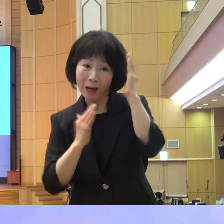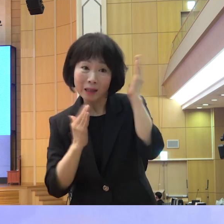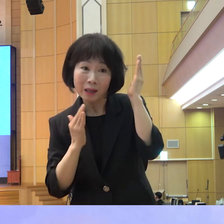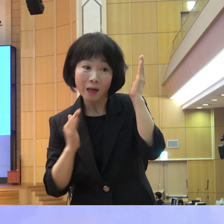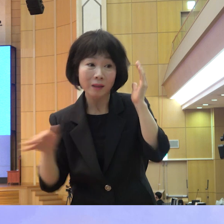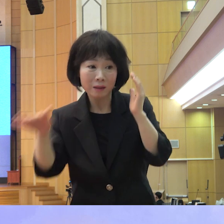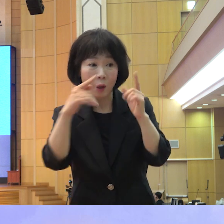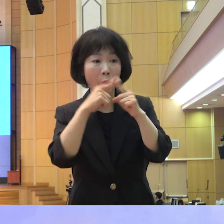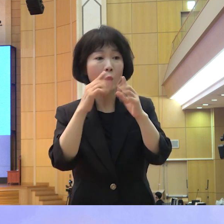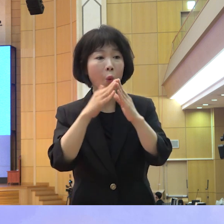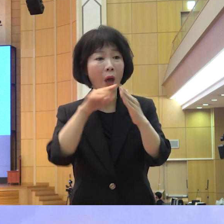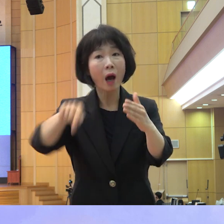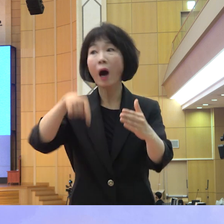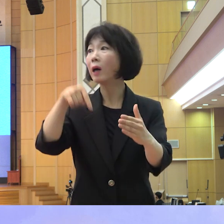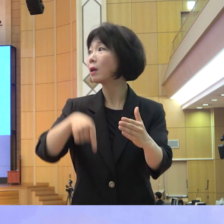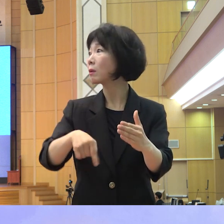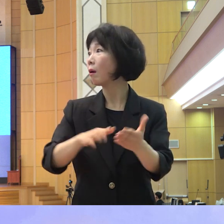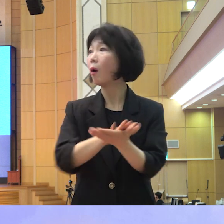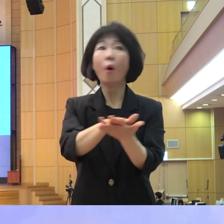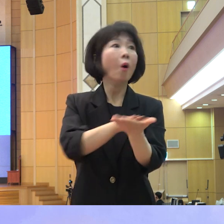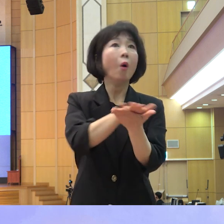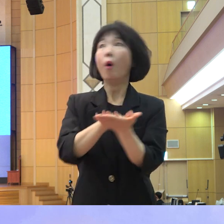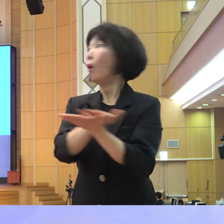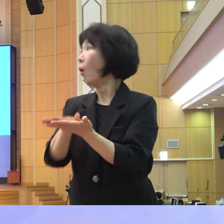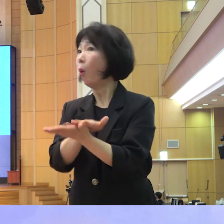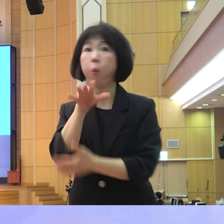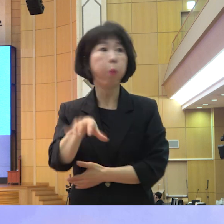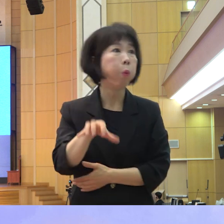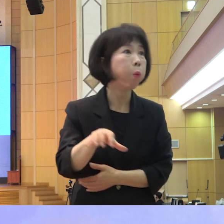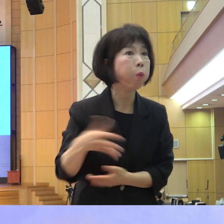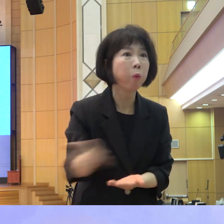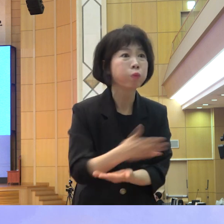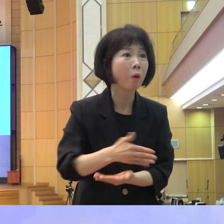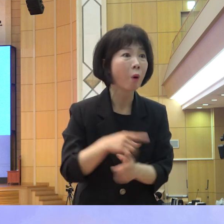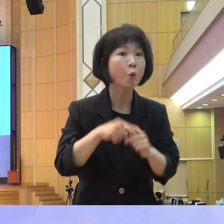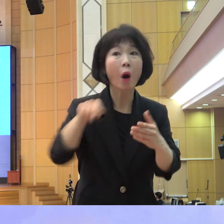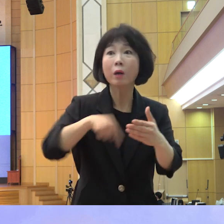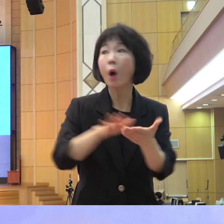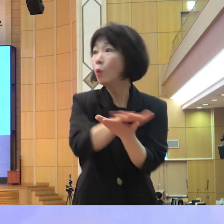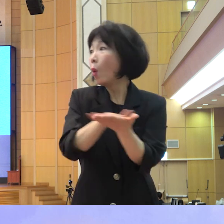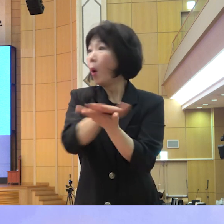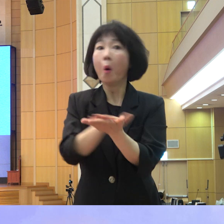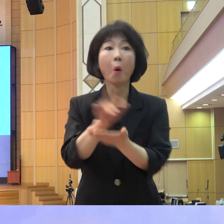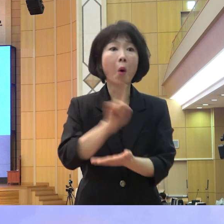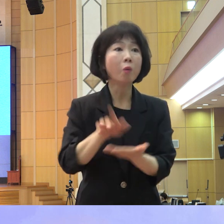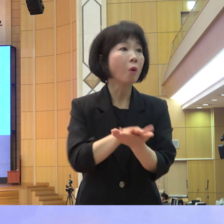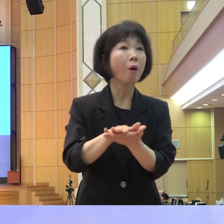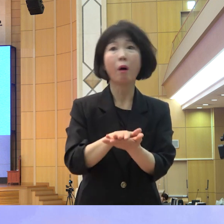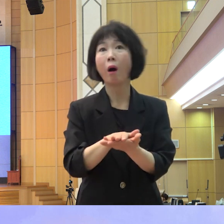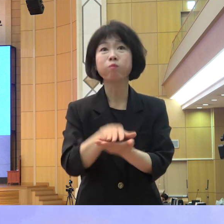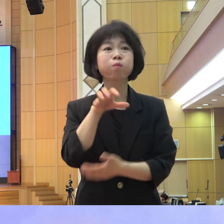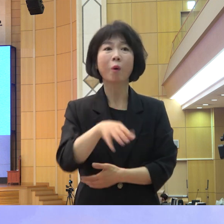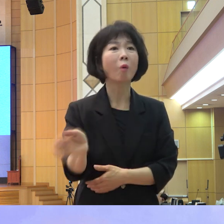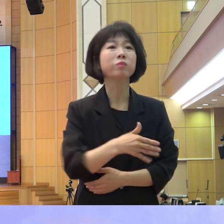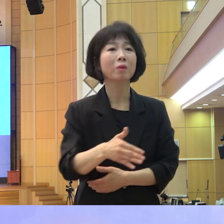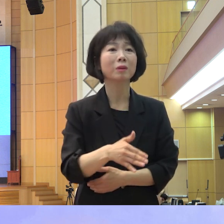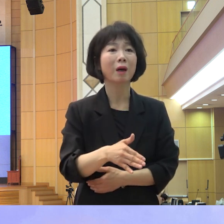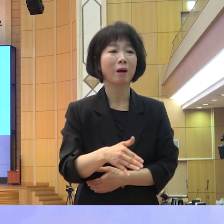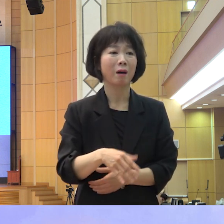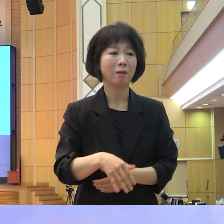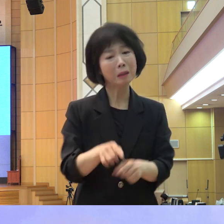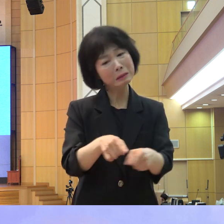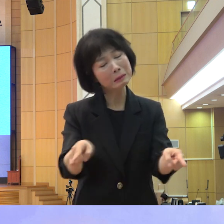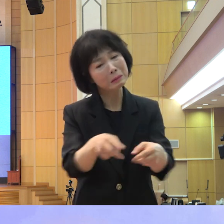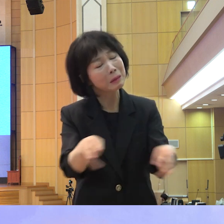사실 교회에서 마땅히 갈 곳이 없어요. 놀 곳이 없어요. 그런데 저 구석탱이에서 막 놀고 있단